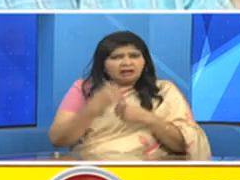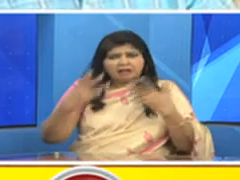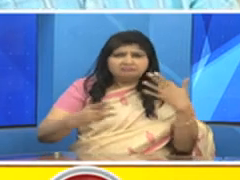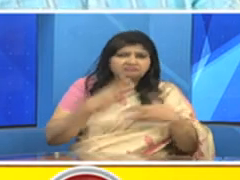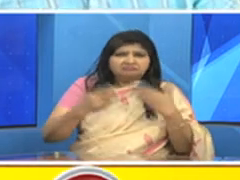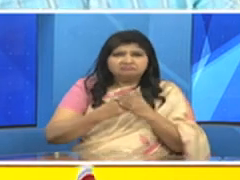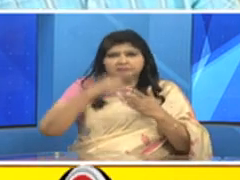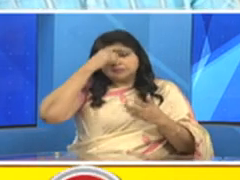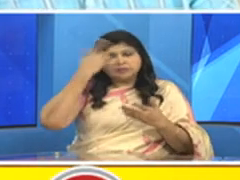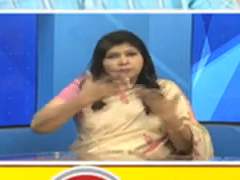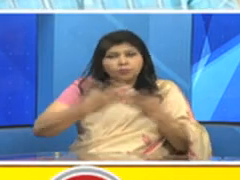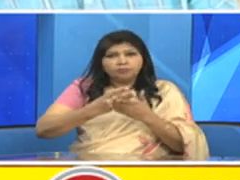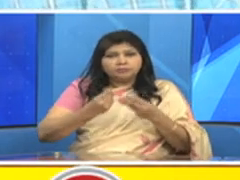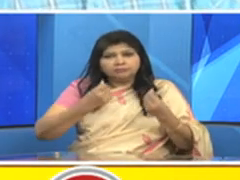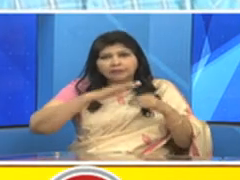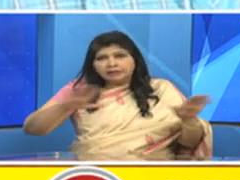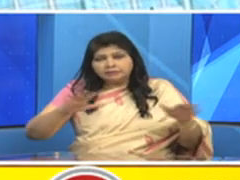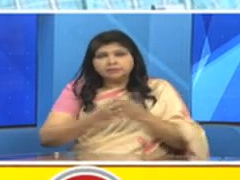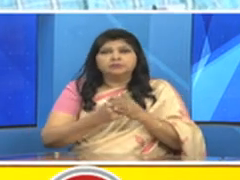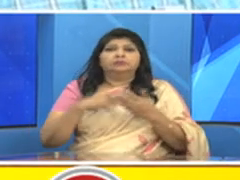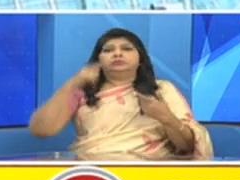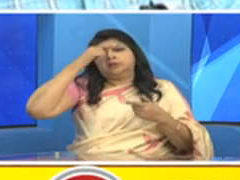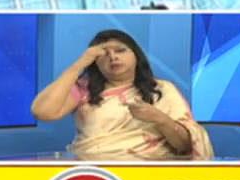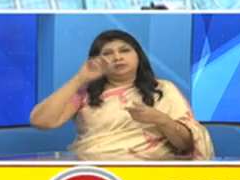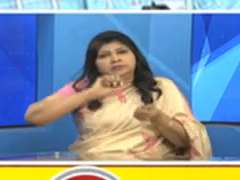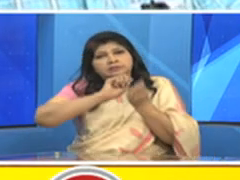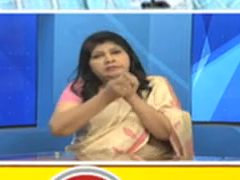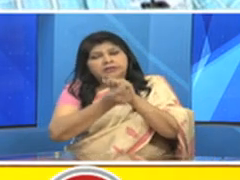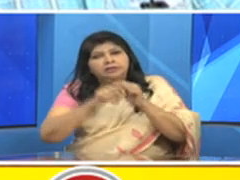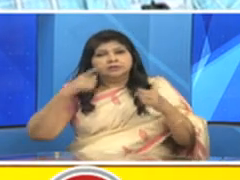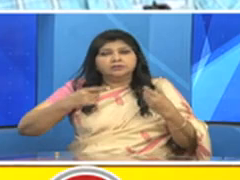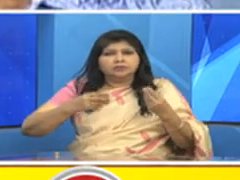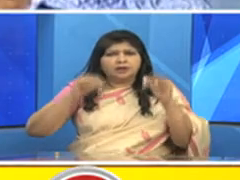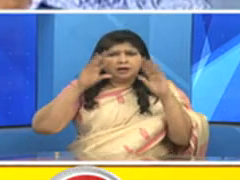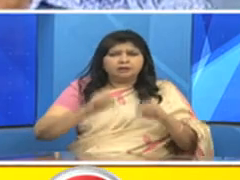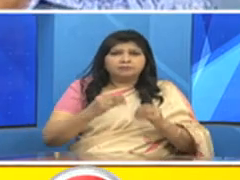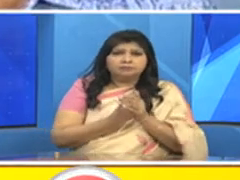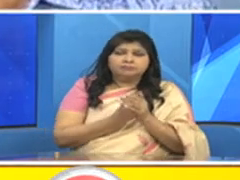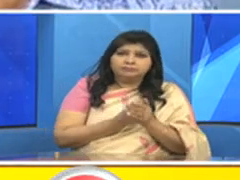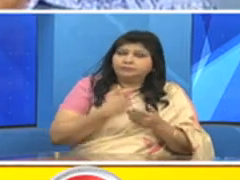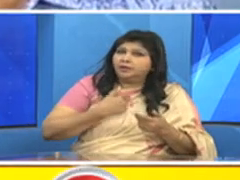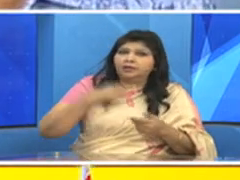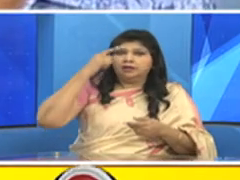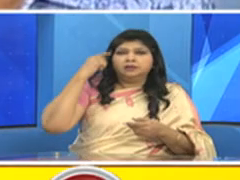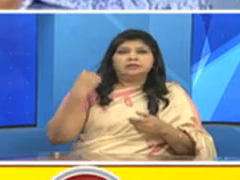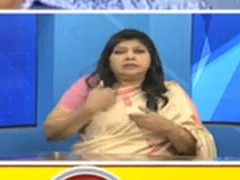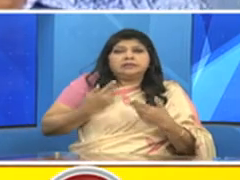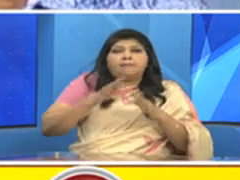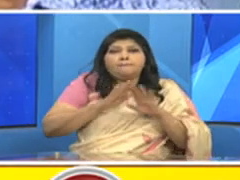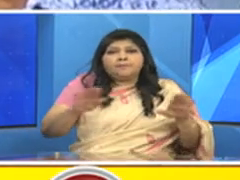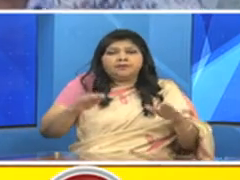का समाधान निकाला जा सकता है। उनका यह विश्वास दृढ़ हुआ है कि शांति और एकजुटता